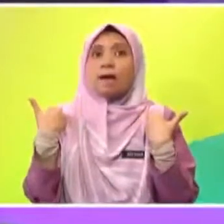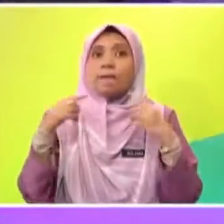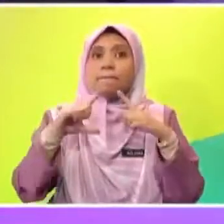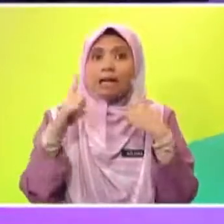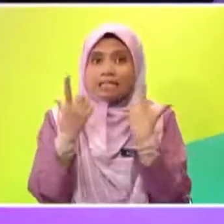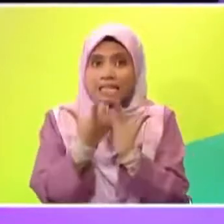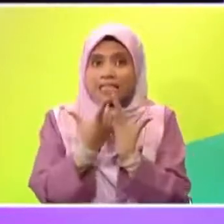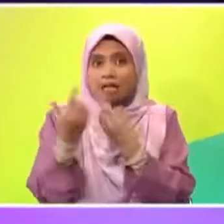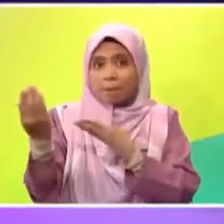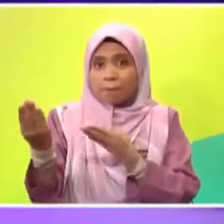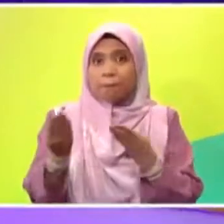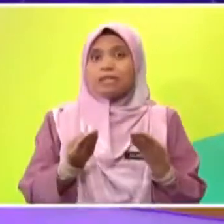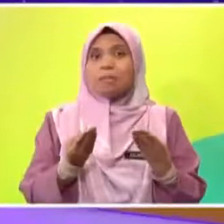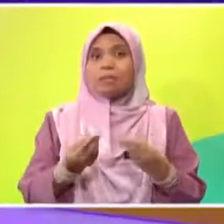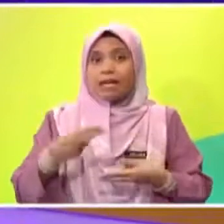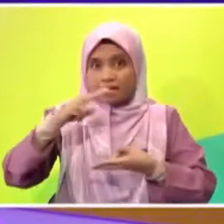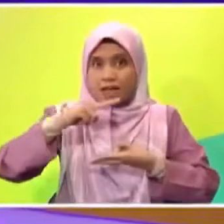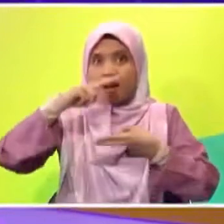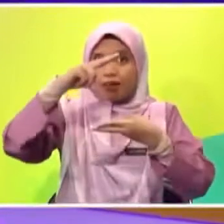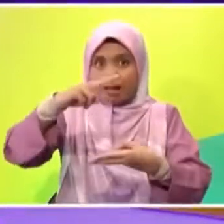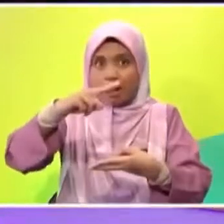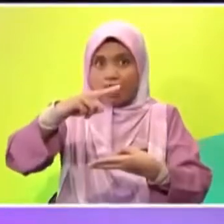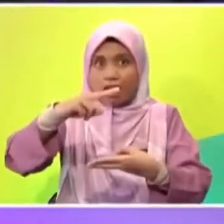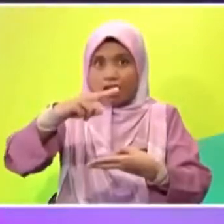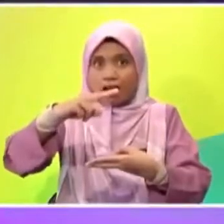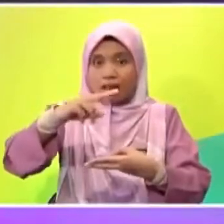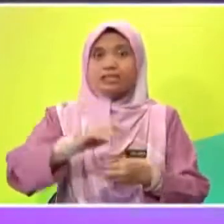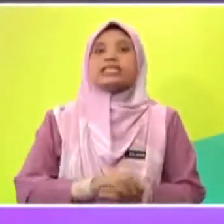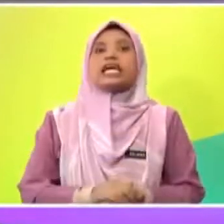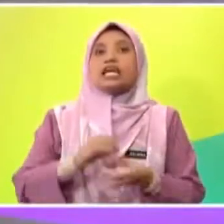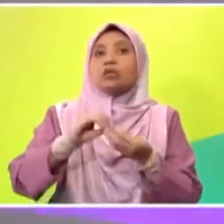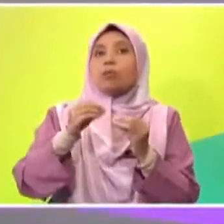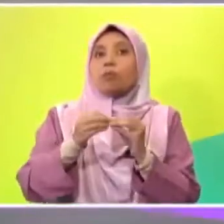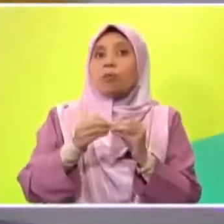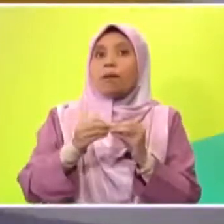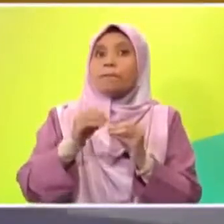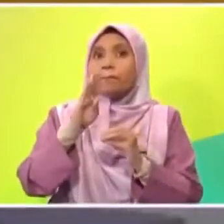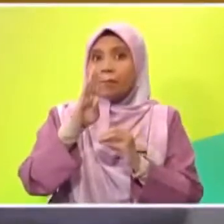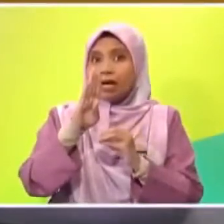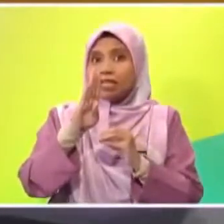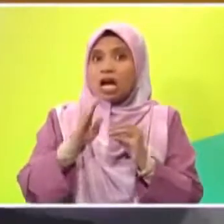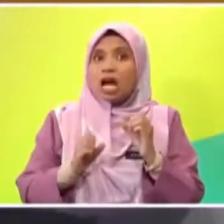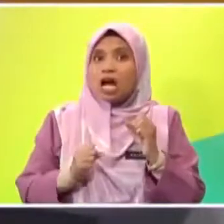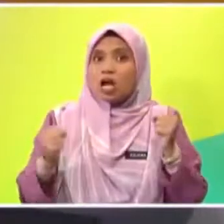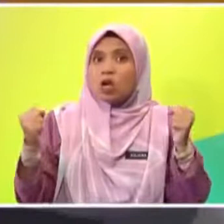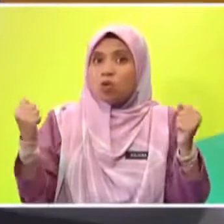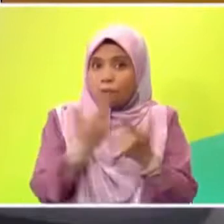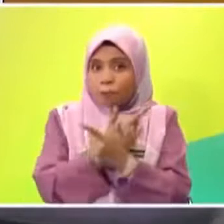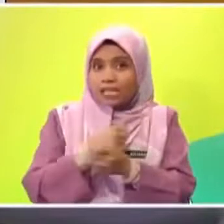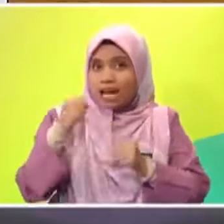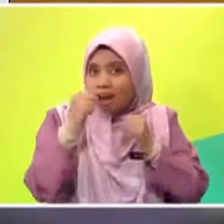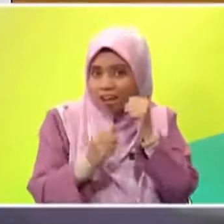hadiah betul diet ini acara kegemaran cek guzzle yaitu lumba lari